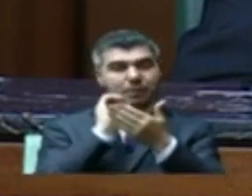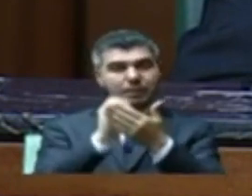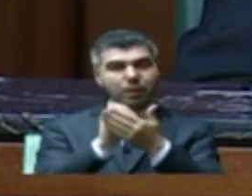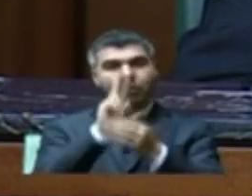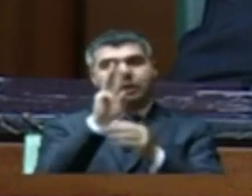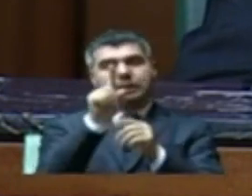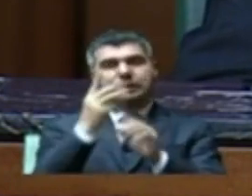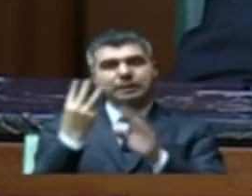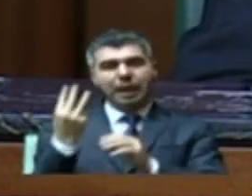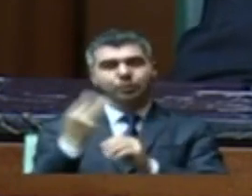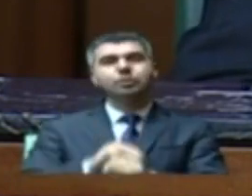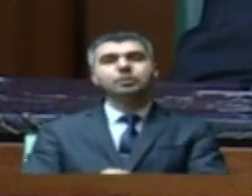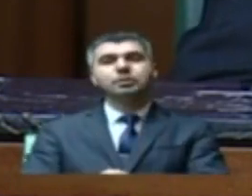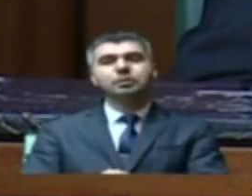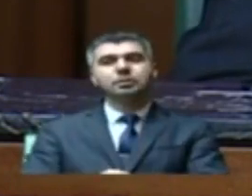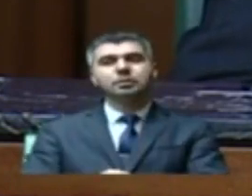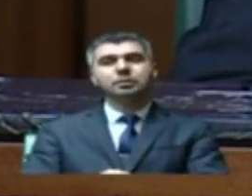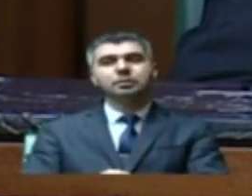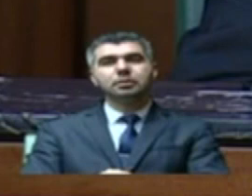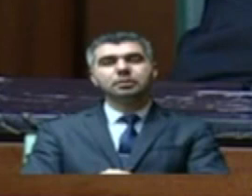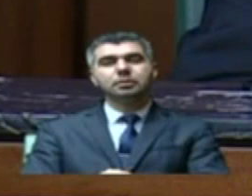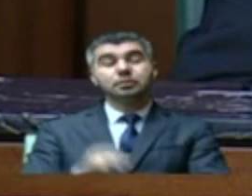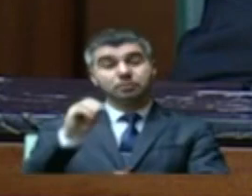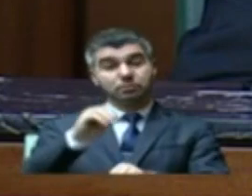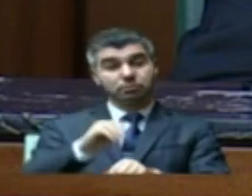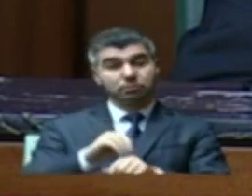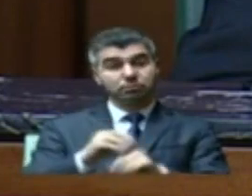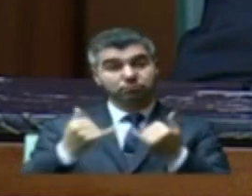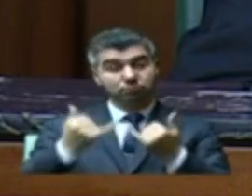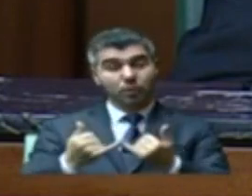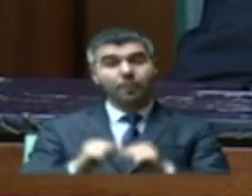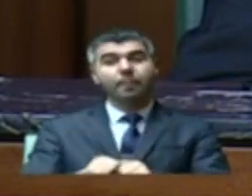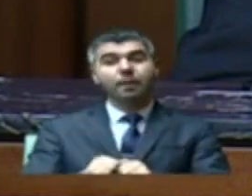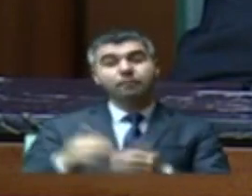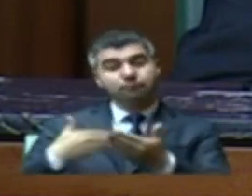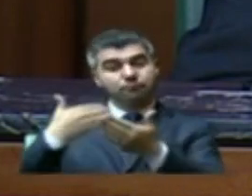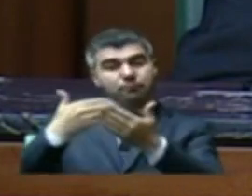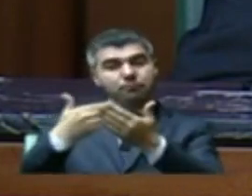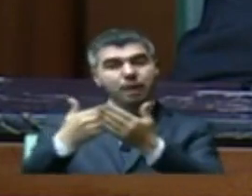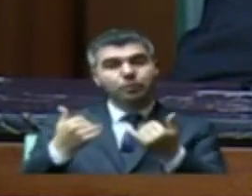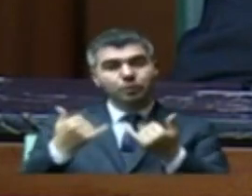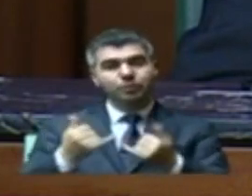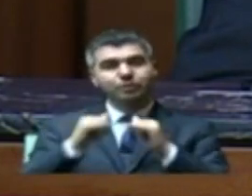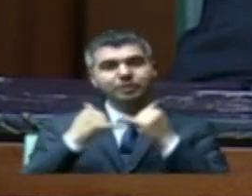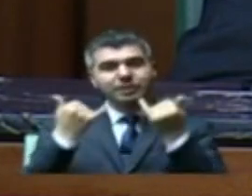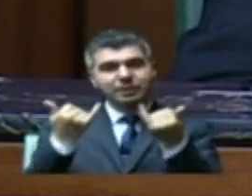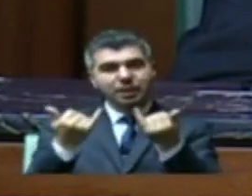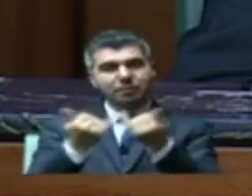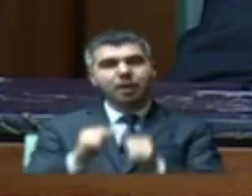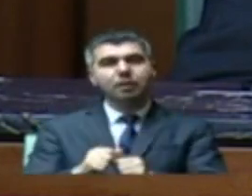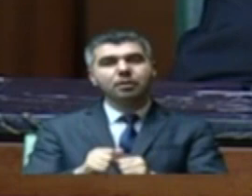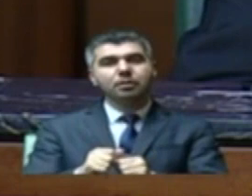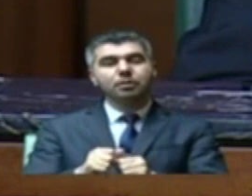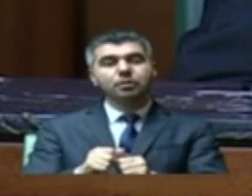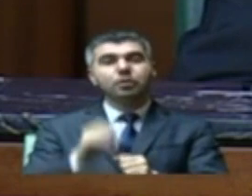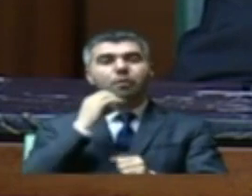13 سؤالاً. كما أننا سنكون على موعد بعد نهاية هذه الجلسة مع جلسة